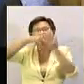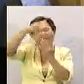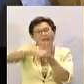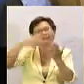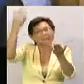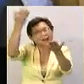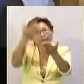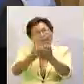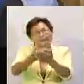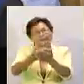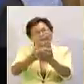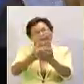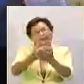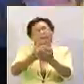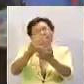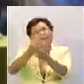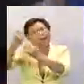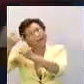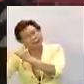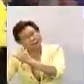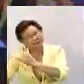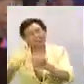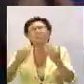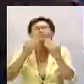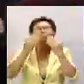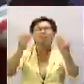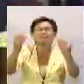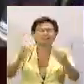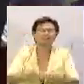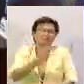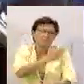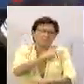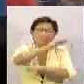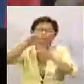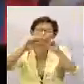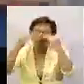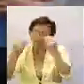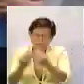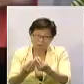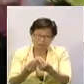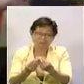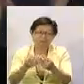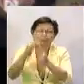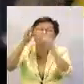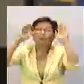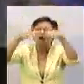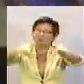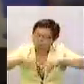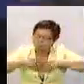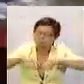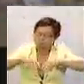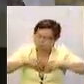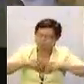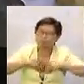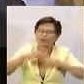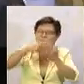ini sampai ke kemuncaknya nanti, insyaAllah. Beliau turut menggesa semua masyarakat, terutamanya di Pahang, menyambut baik program